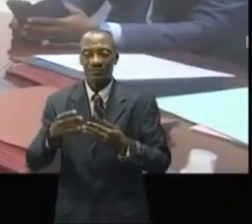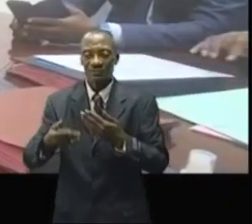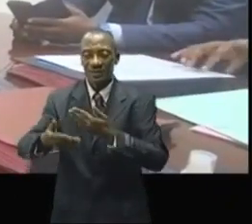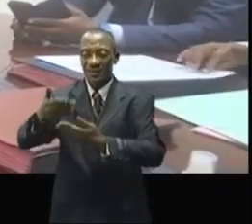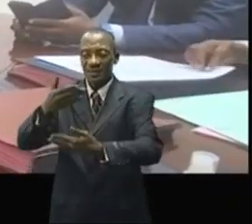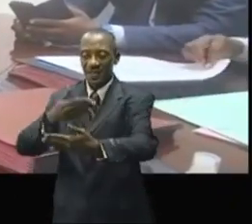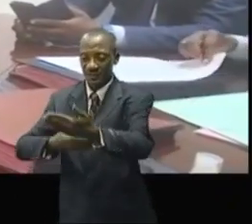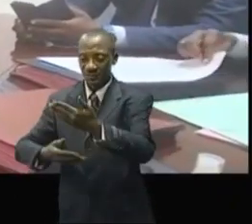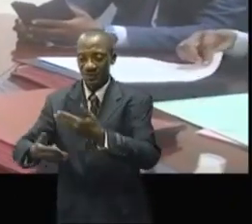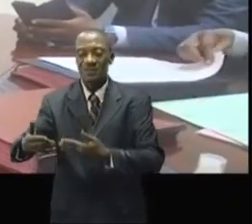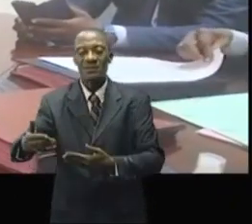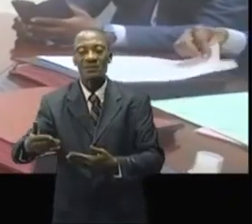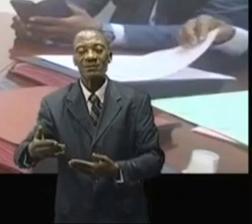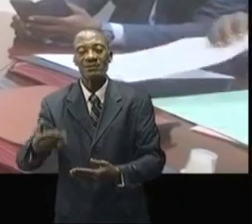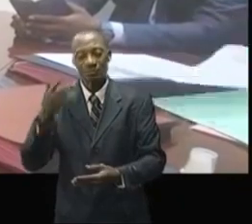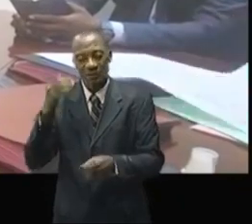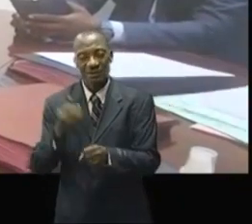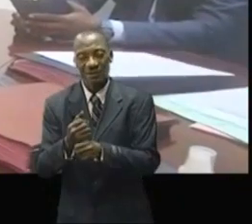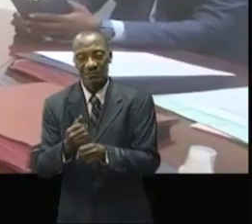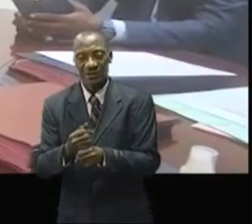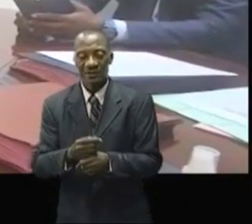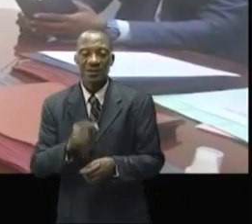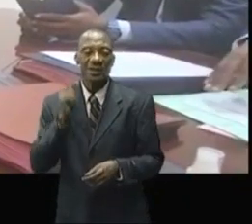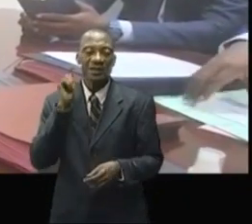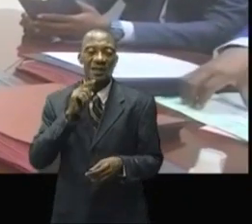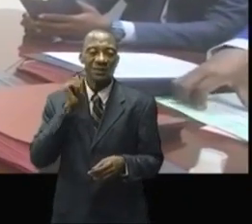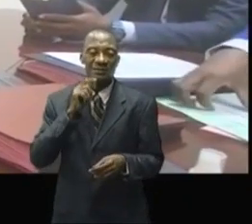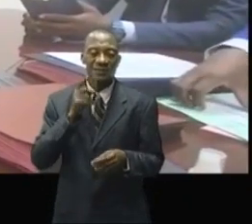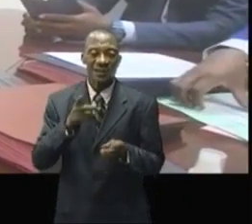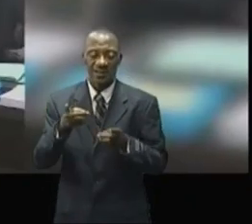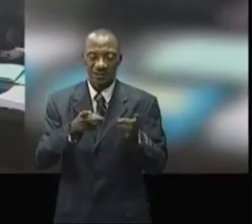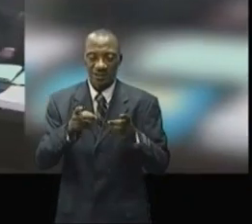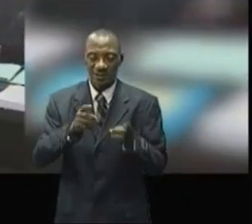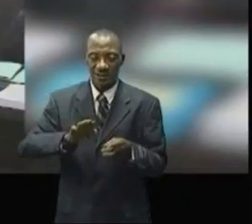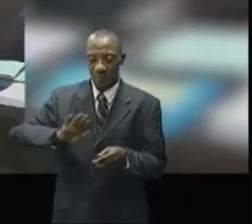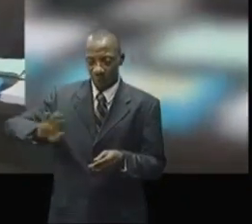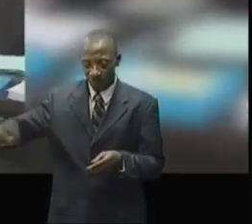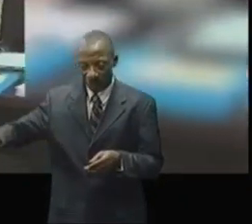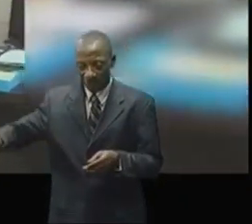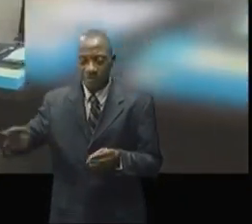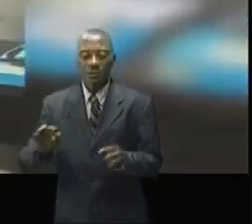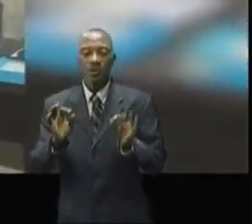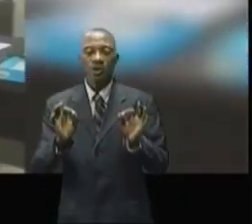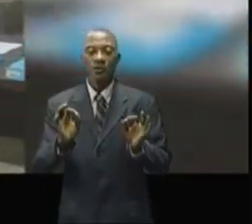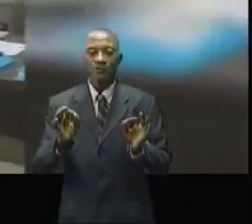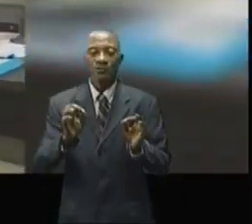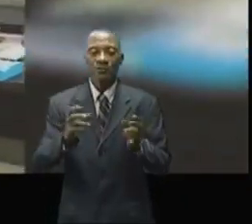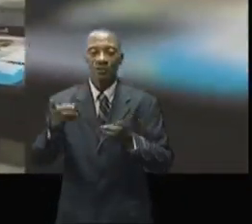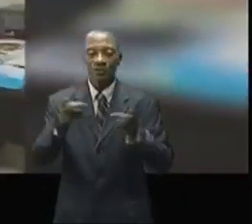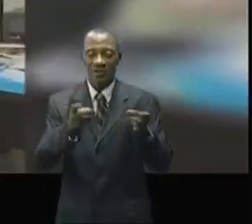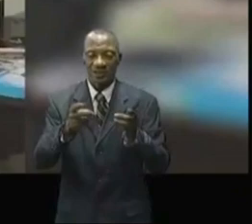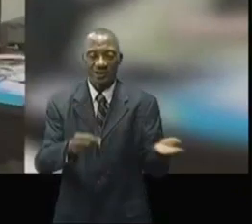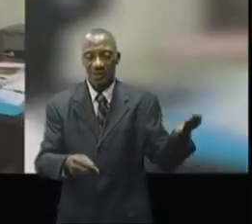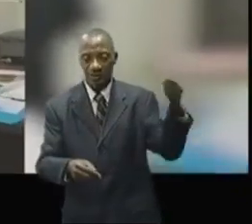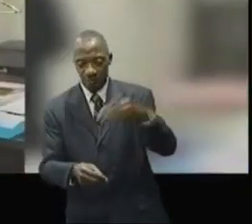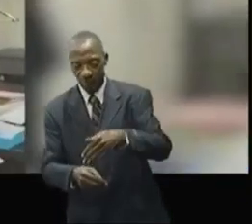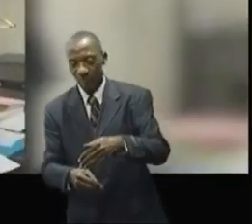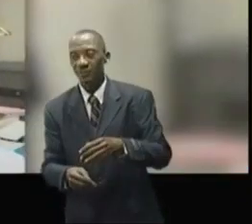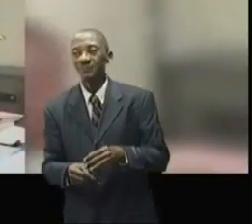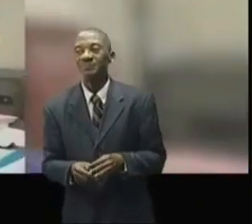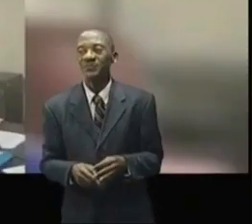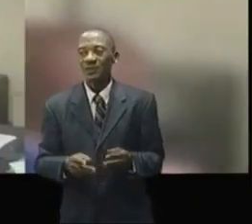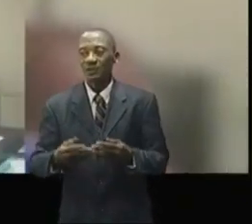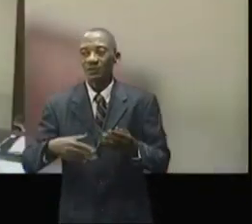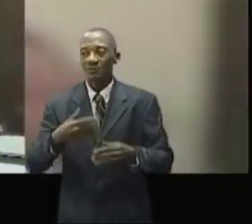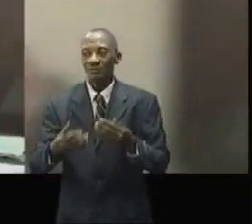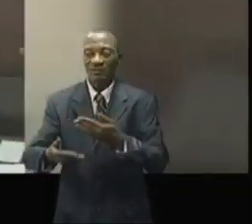la supervision de la nouvelle équipe dirigeante et du conseil supérieur du portefeuille dont le président et des directeurs. Lors